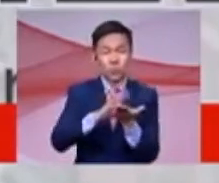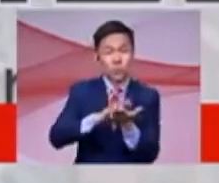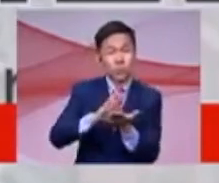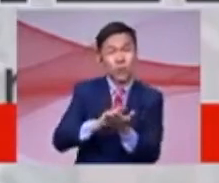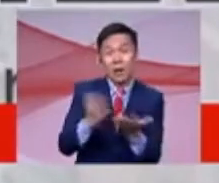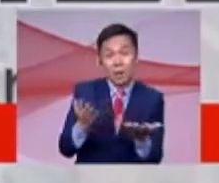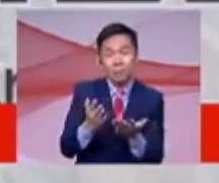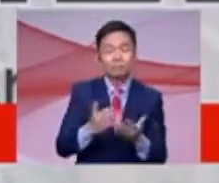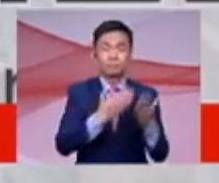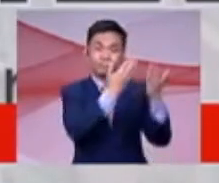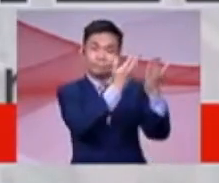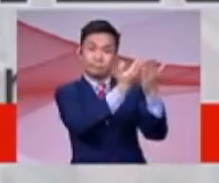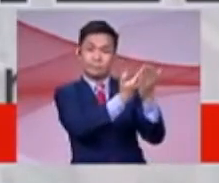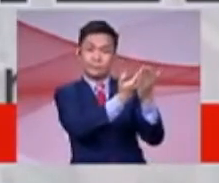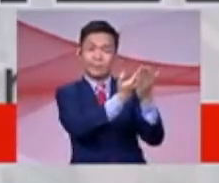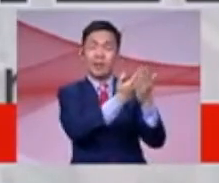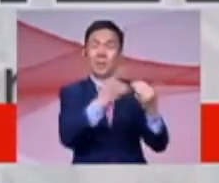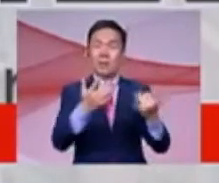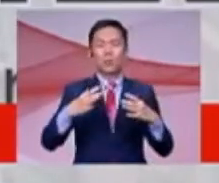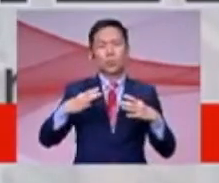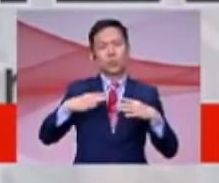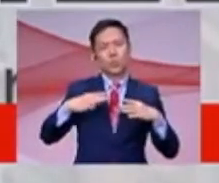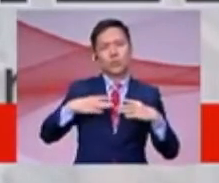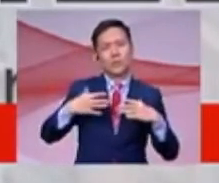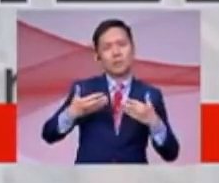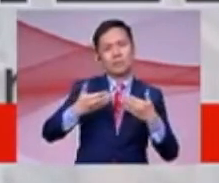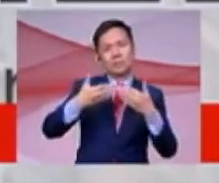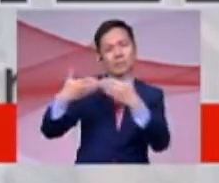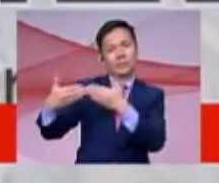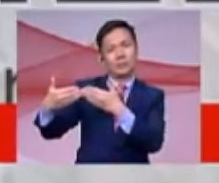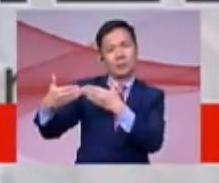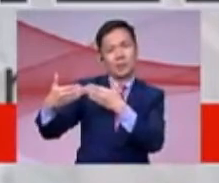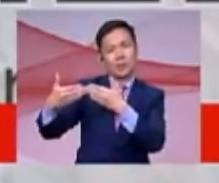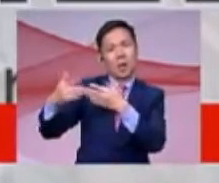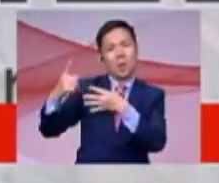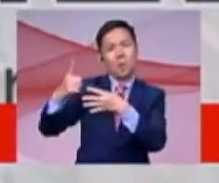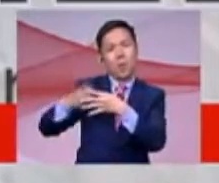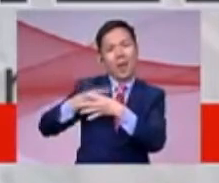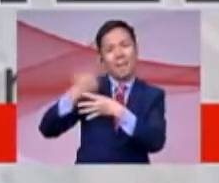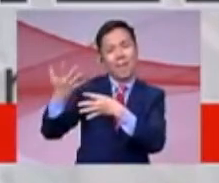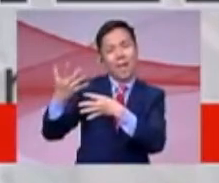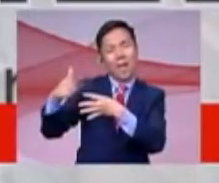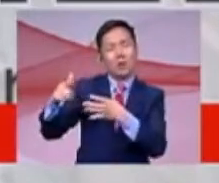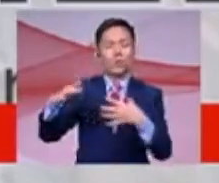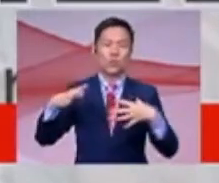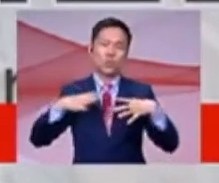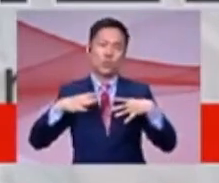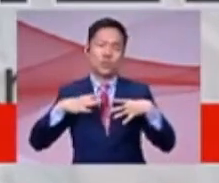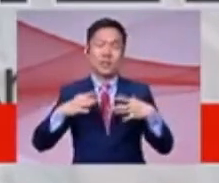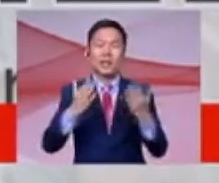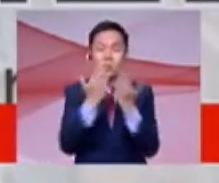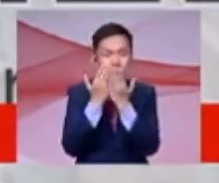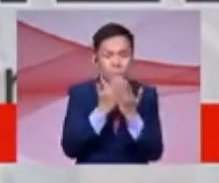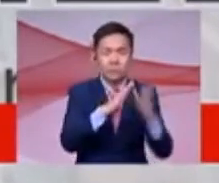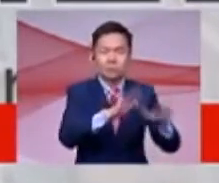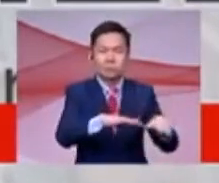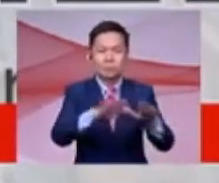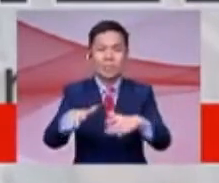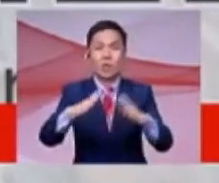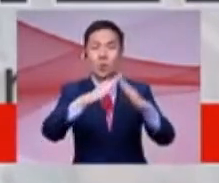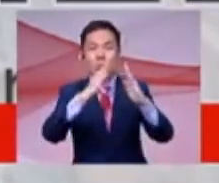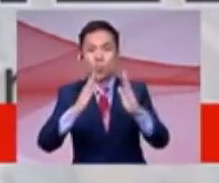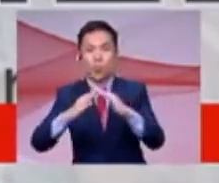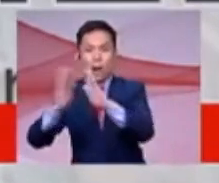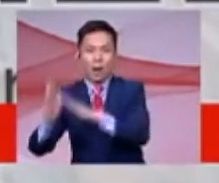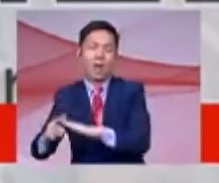supaya dipanjangkan cuti hingga ke akhir bulan ini, supaya mereka duduk di rumah dan kita boleh